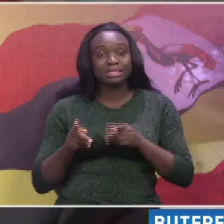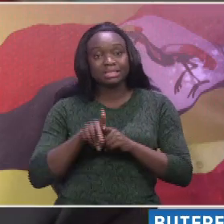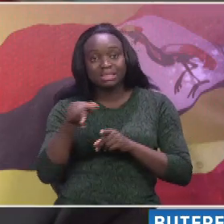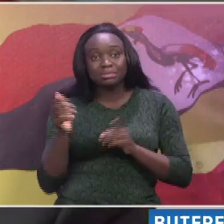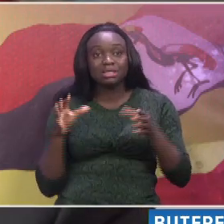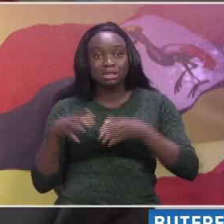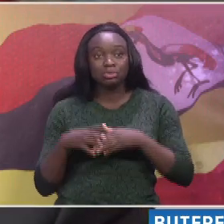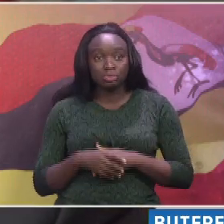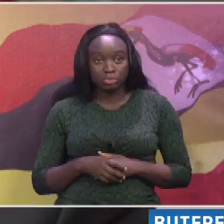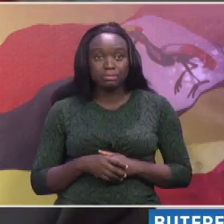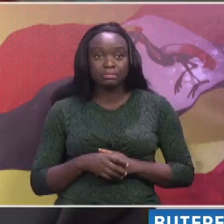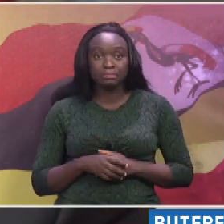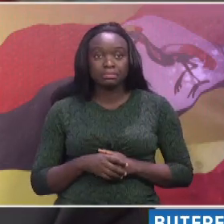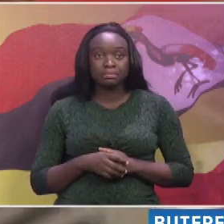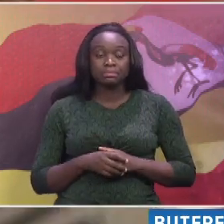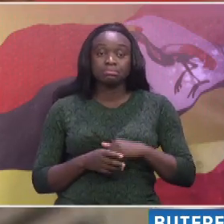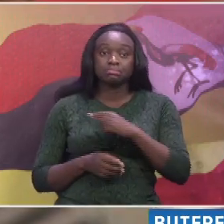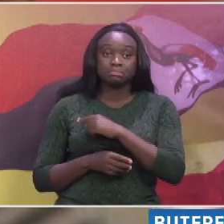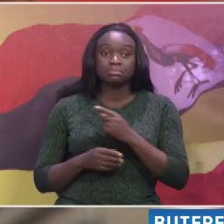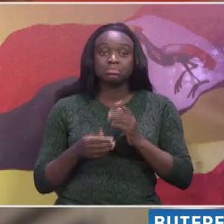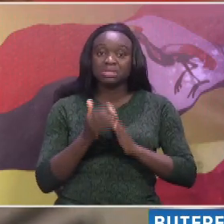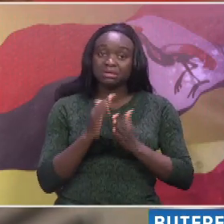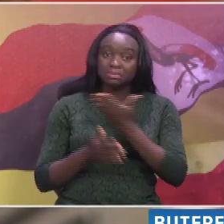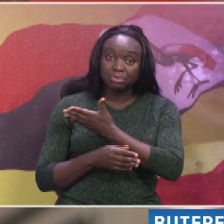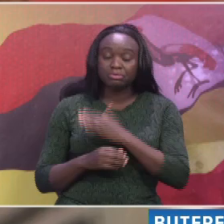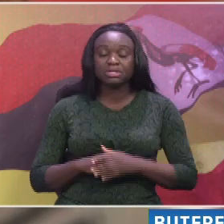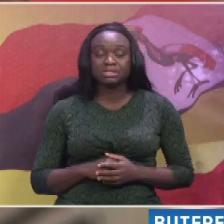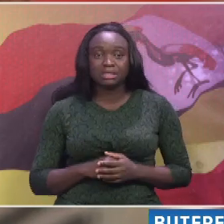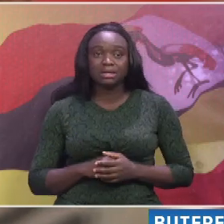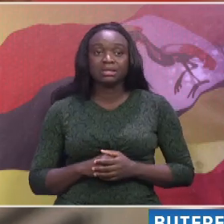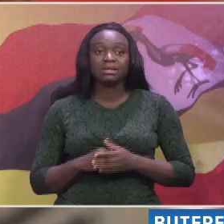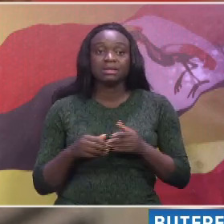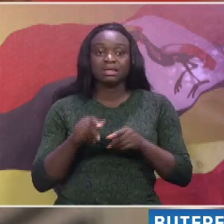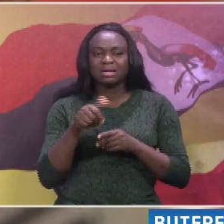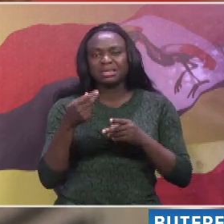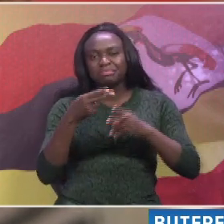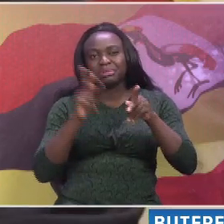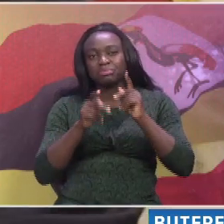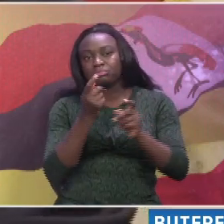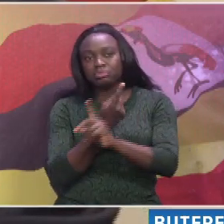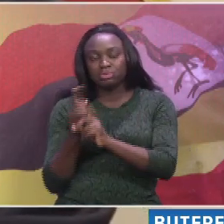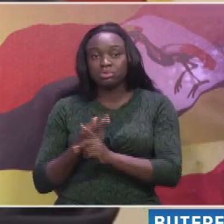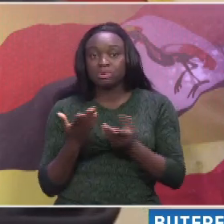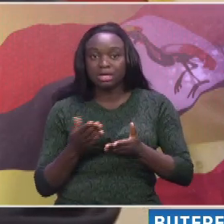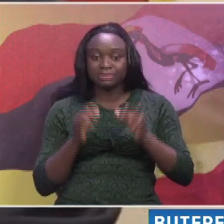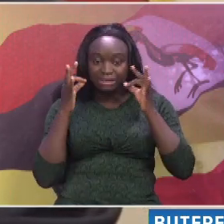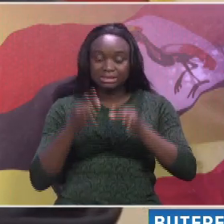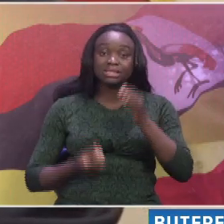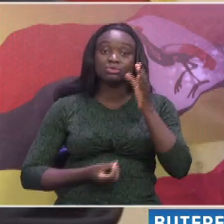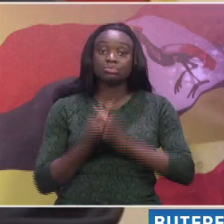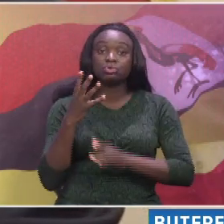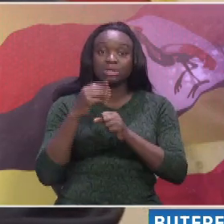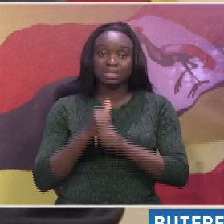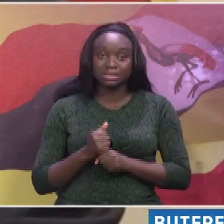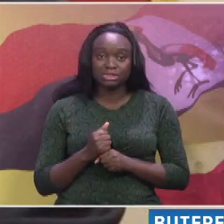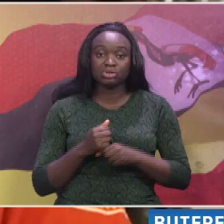be, okuli Oweekitiibwa Robert Wagwansibirwa, Professor Paul George Dabela, Omukungu Stephen Mwanje n'abalala, okutandikawo ekitongole ki